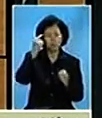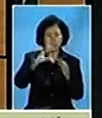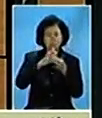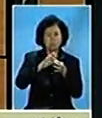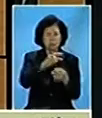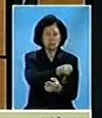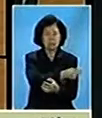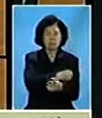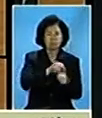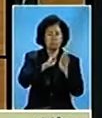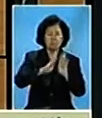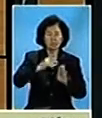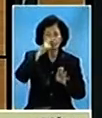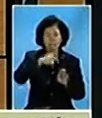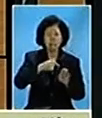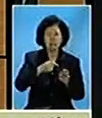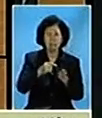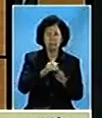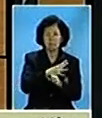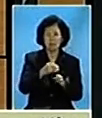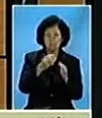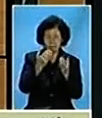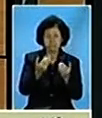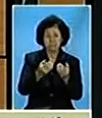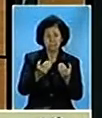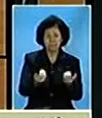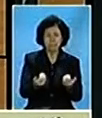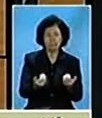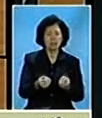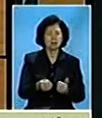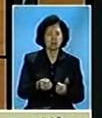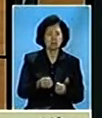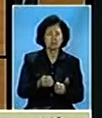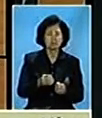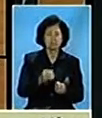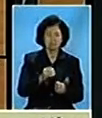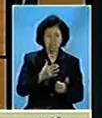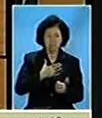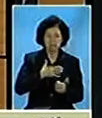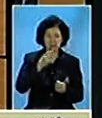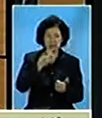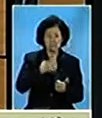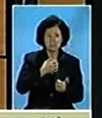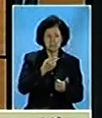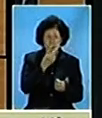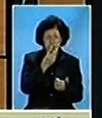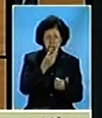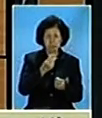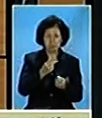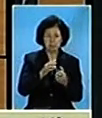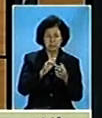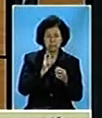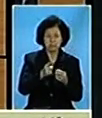ไทยและแพทย์แผนปัจจุบันผมไม่คล่องใจเรื่องเนื้อหาแต่ผมคล่องใจในส่วนของความเป็นแพทย์แผนไทยประยุกต์เนี่